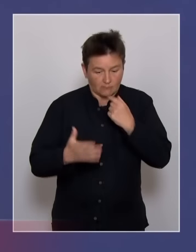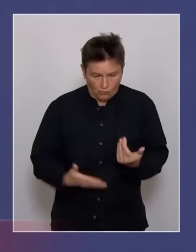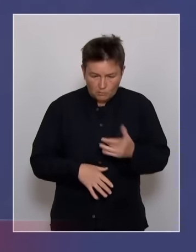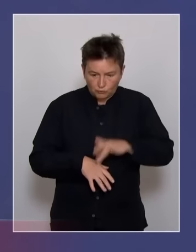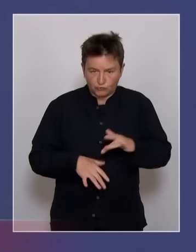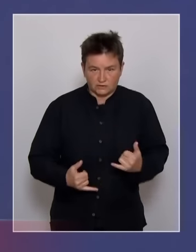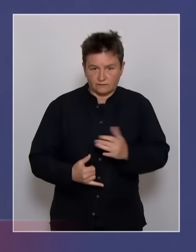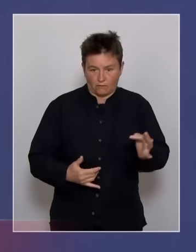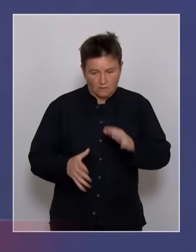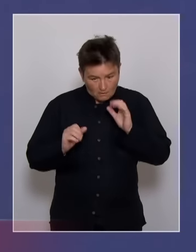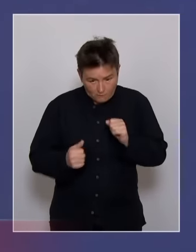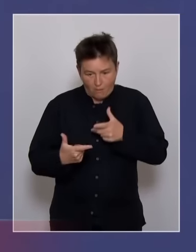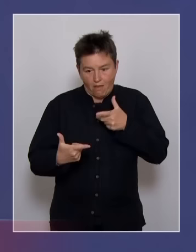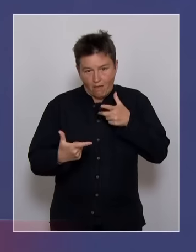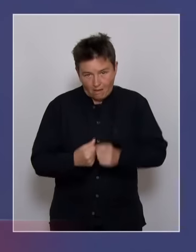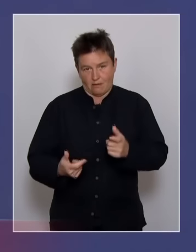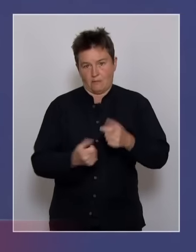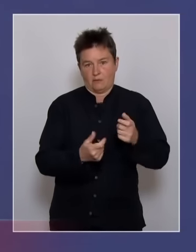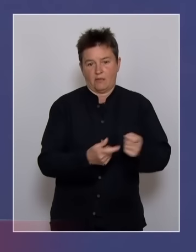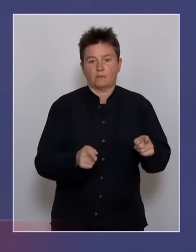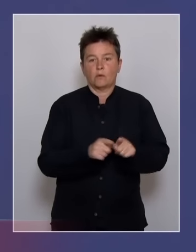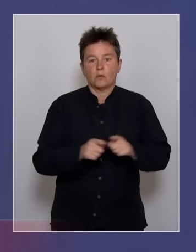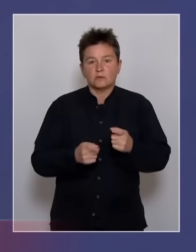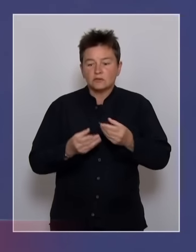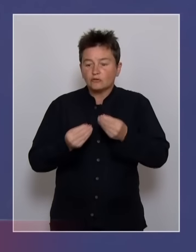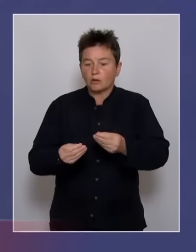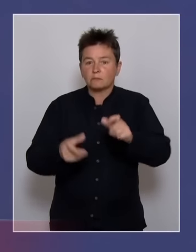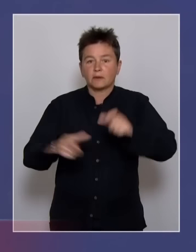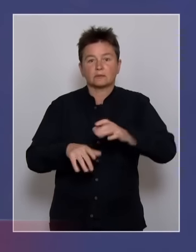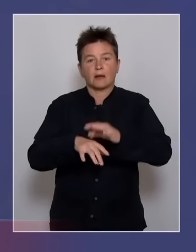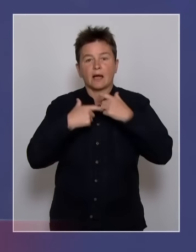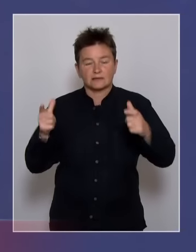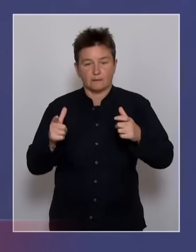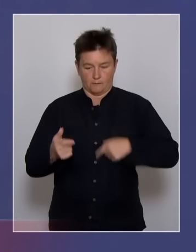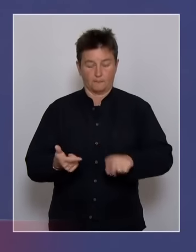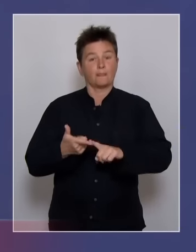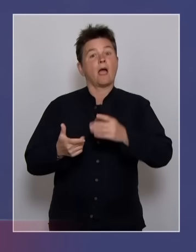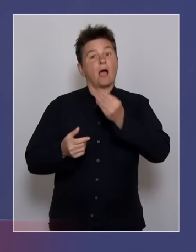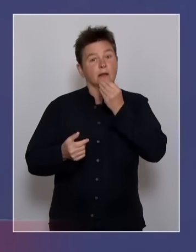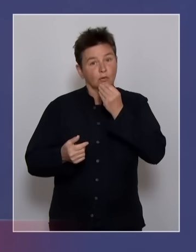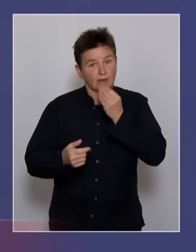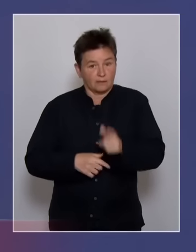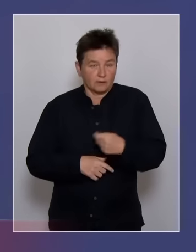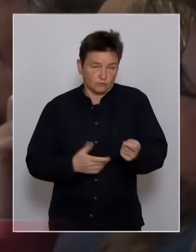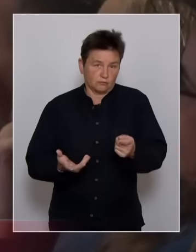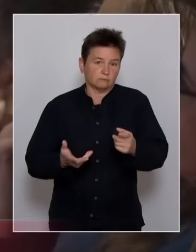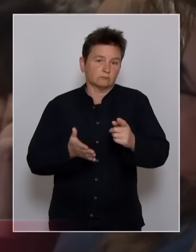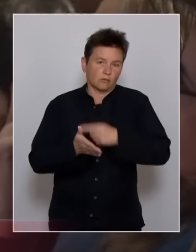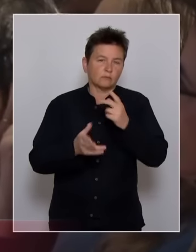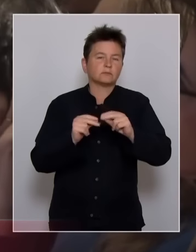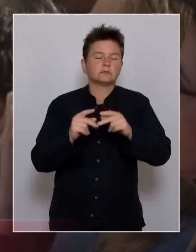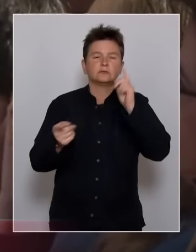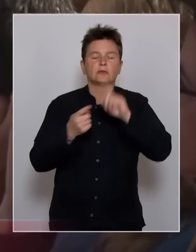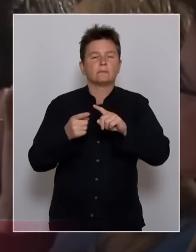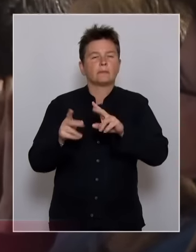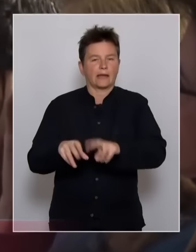et aussi au sujet d'accès aux patients. Produits alimentaires, j'y reviendrai en parlant d'agriculture